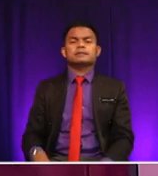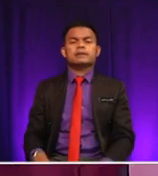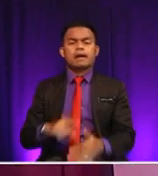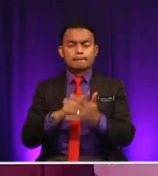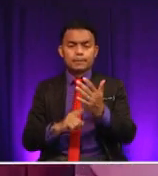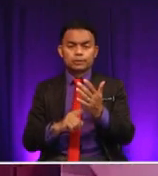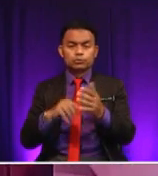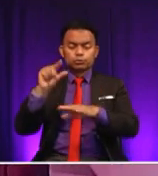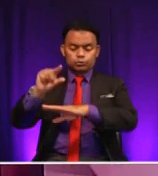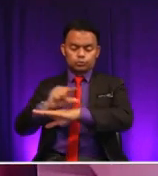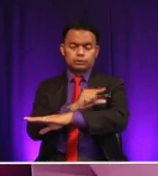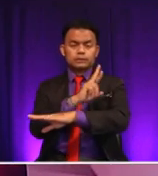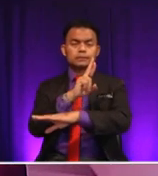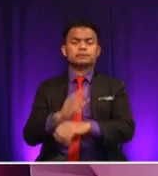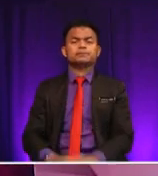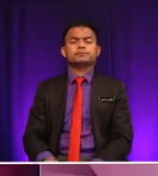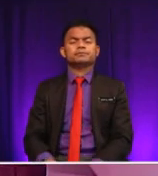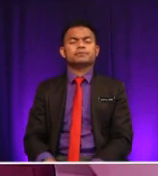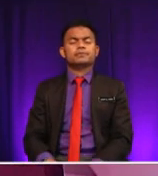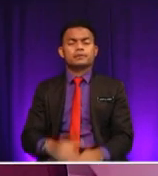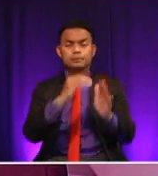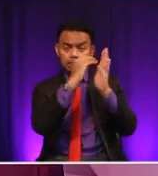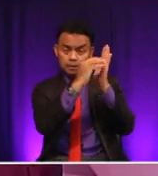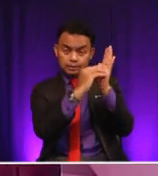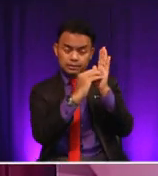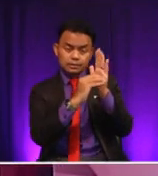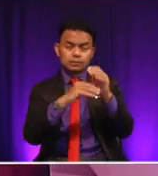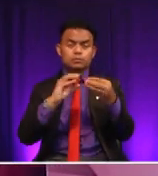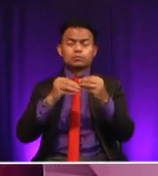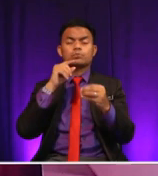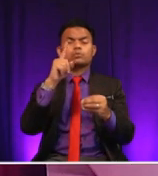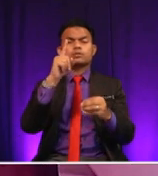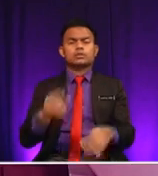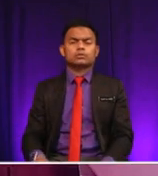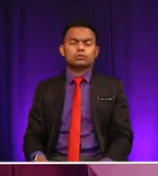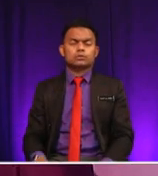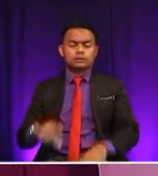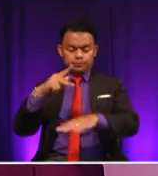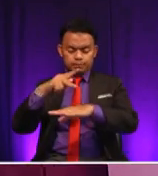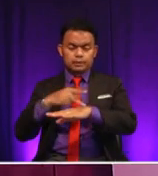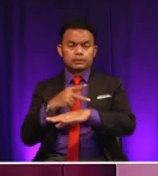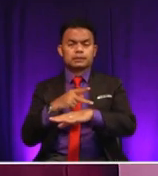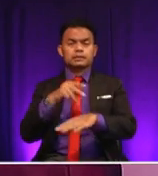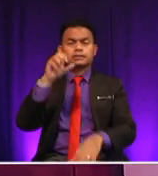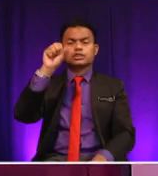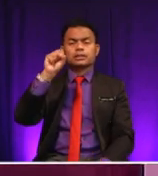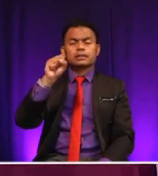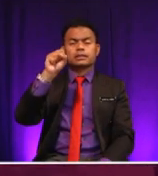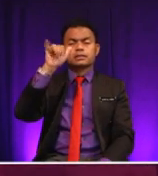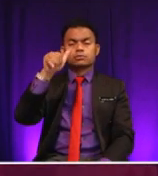kemudian baris yang pertama untuk baris yang pertama gurindam ini dipanggil syarat syarat